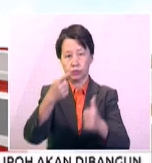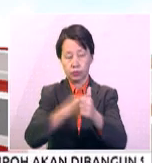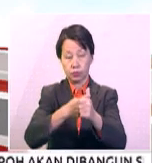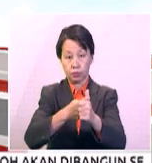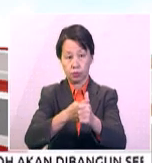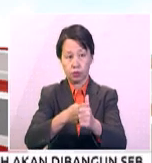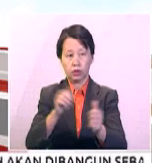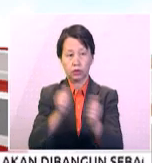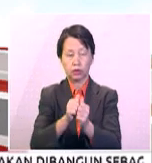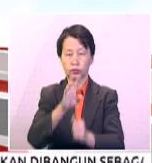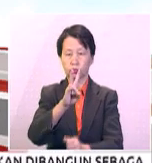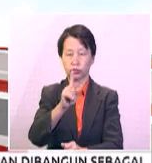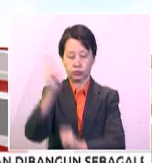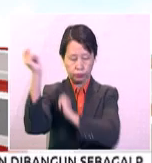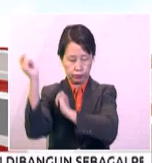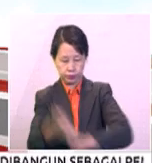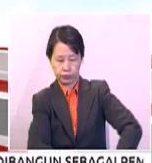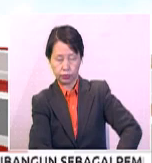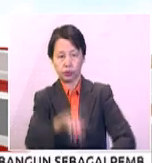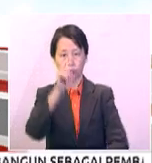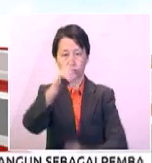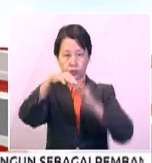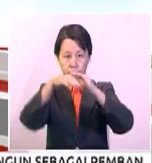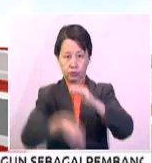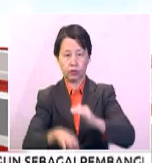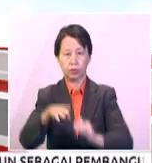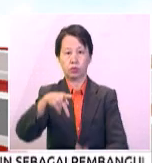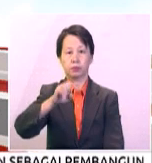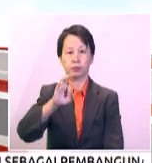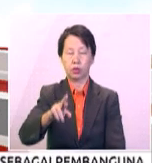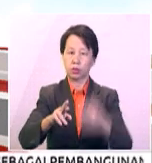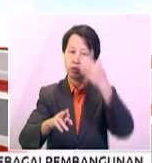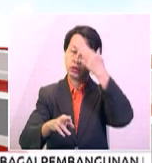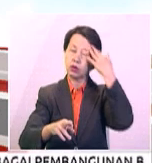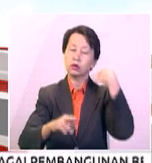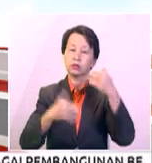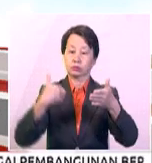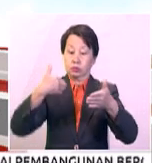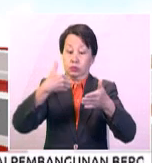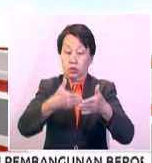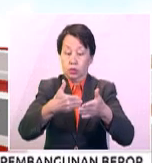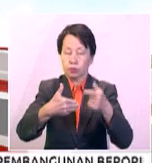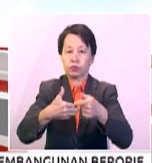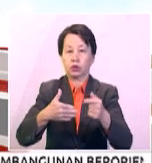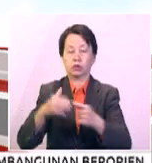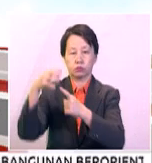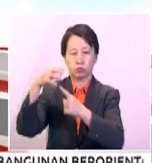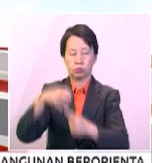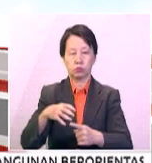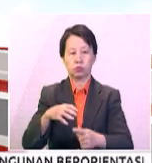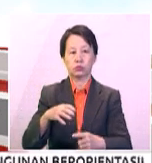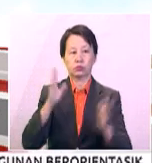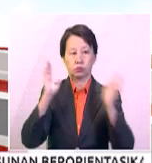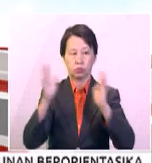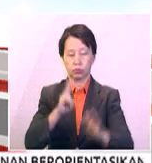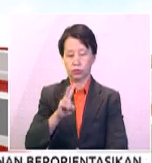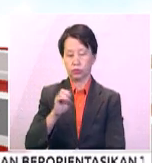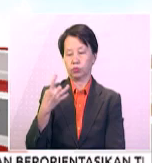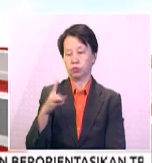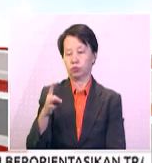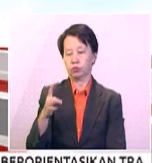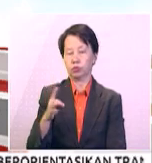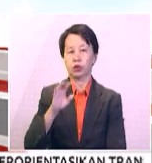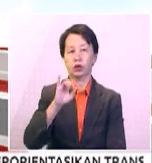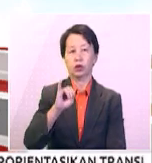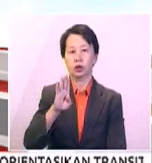kejohanan dengan 71 pukulan 1 di bawah par. Mengikuti rapat di belakangnya juara Amatur Kebangsaan 2018,